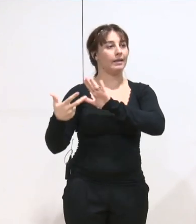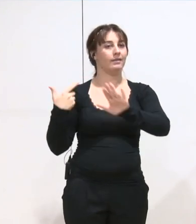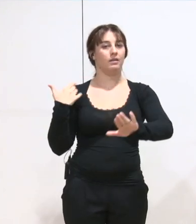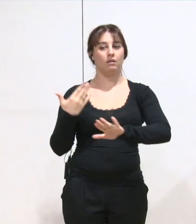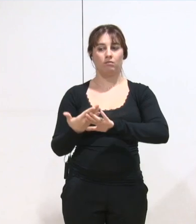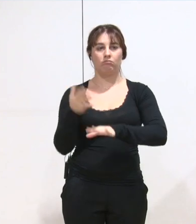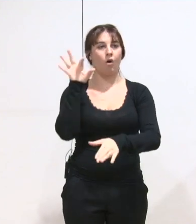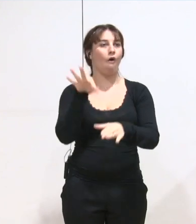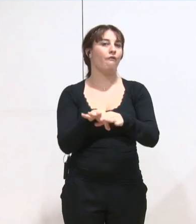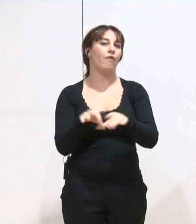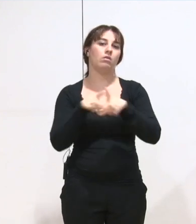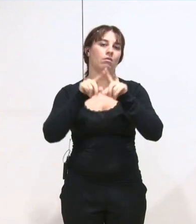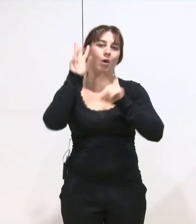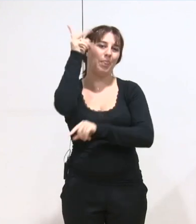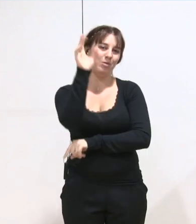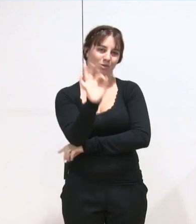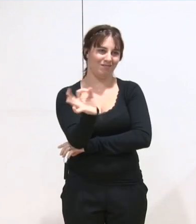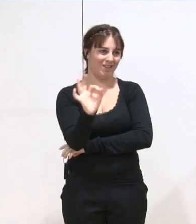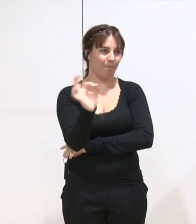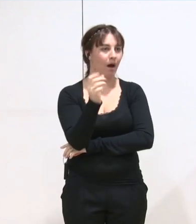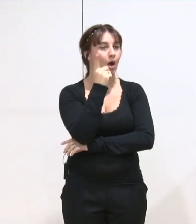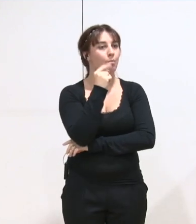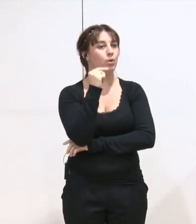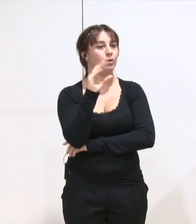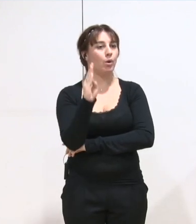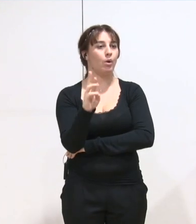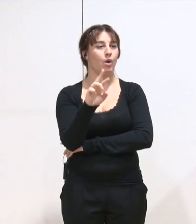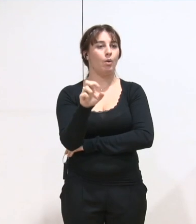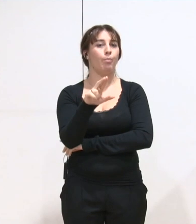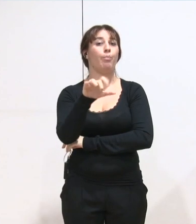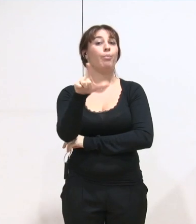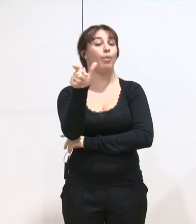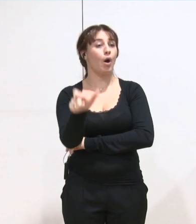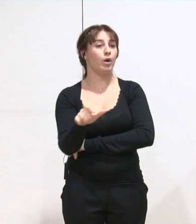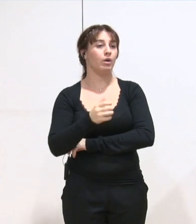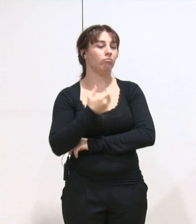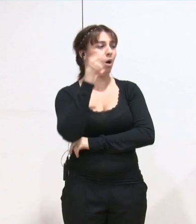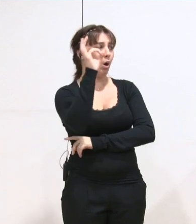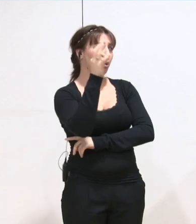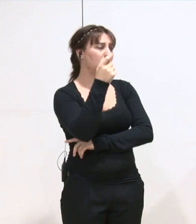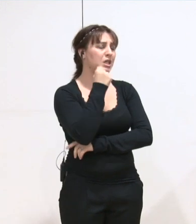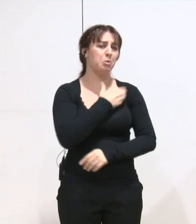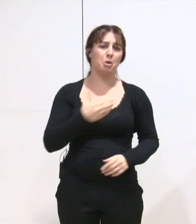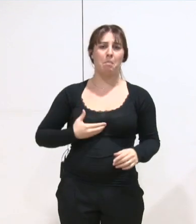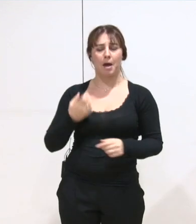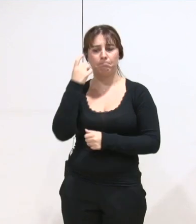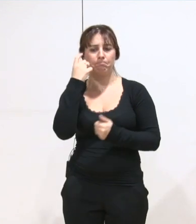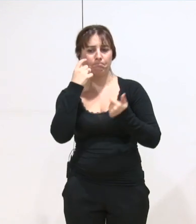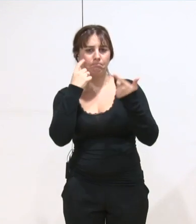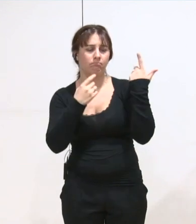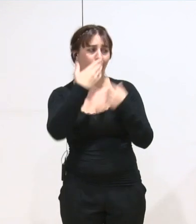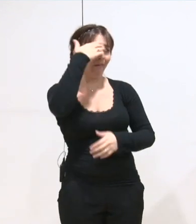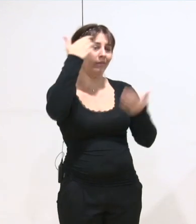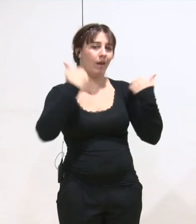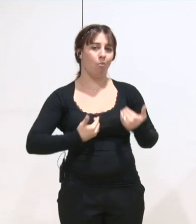Il n'y a pas de vote comme d'habitude. Monsieur Breuil. Oui, monsieur le maire, une ou deux petites remarques, s'il vous plaît. Vous savez que je m'intéresse